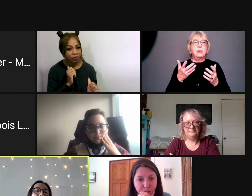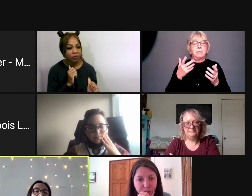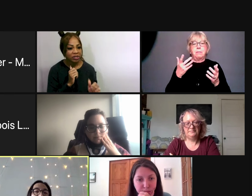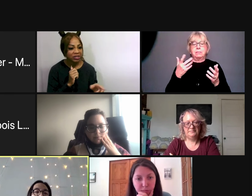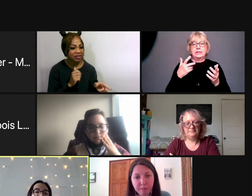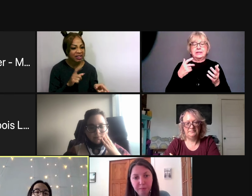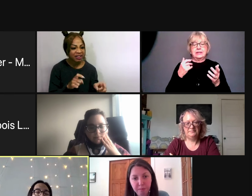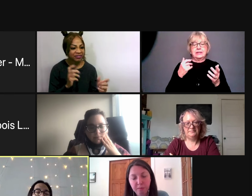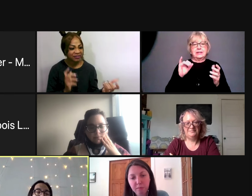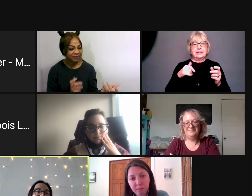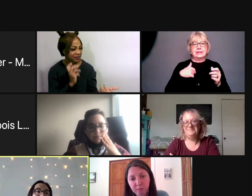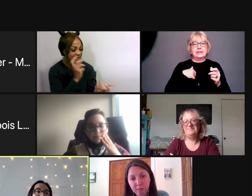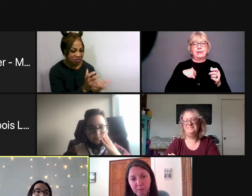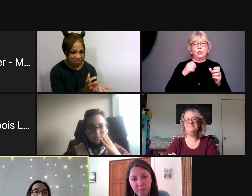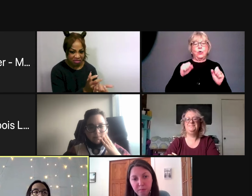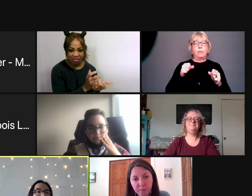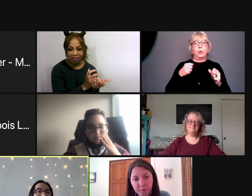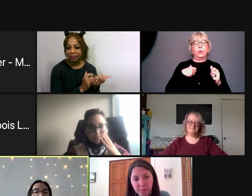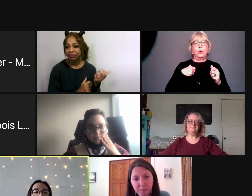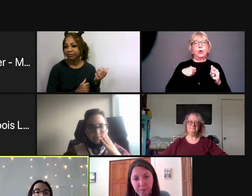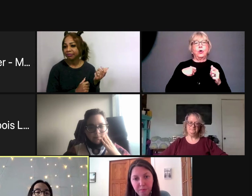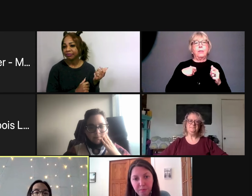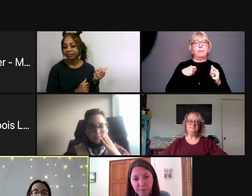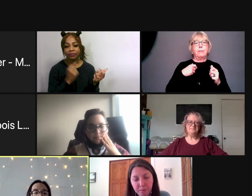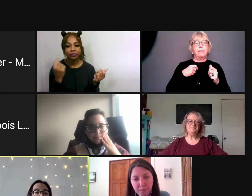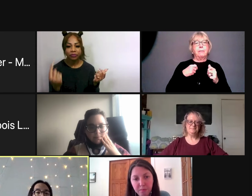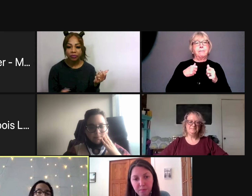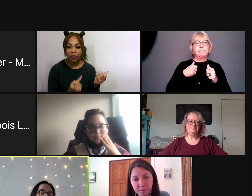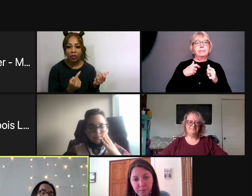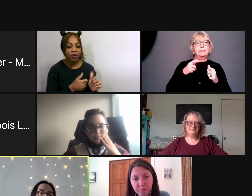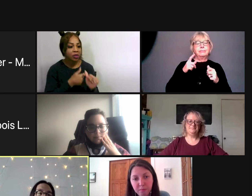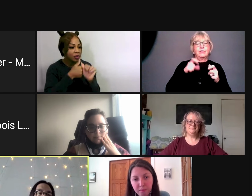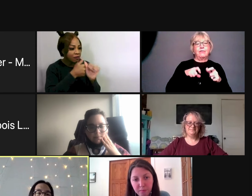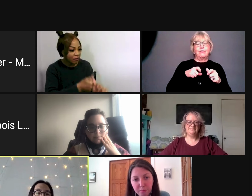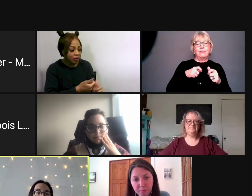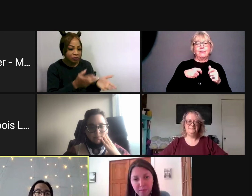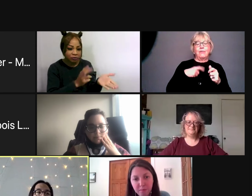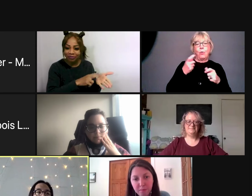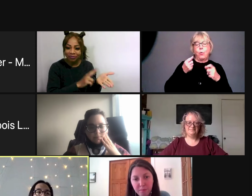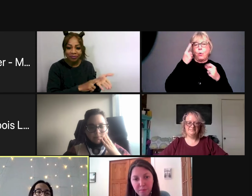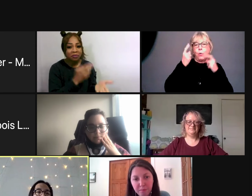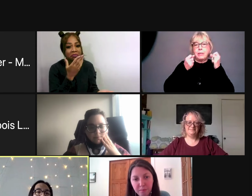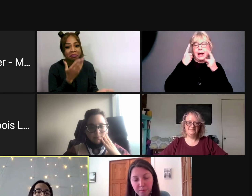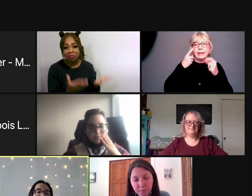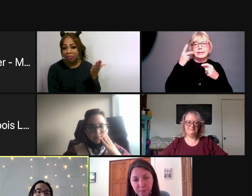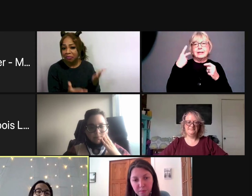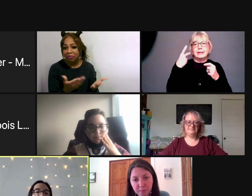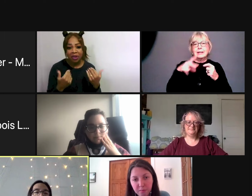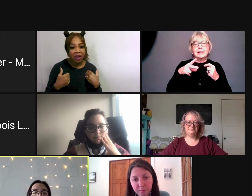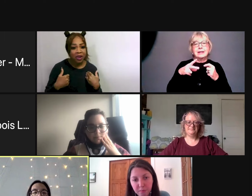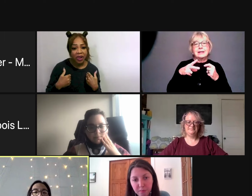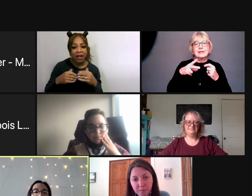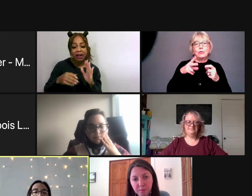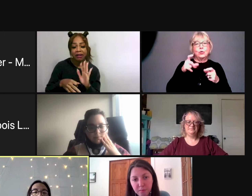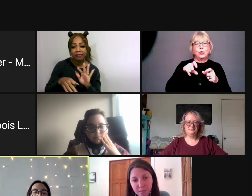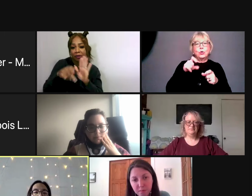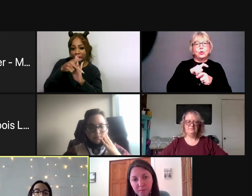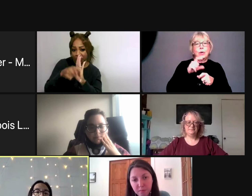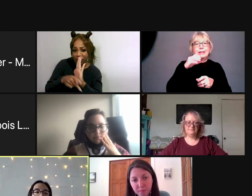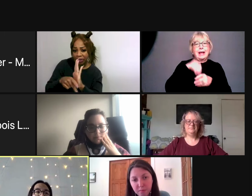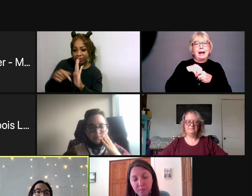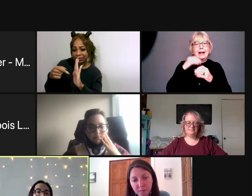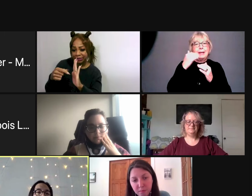s'éloigner de cette idée qu'il faut qu'on rentre nécessairement dans le cadre et qu'il faut qu soit toujours dans le cadre du